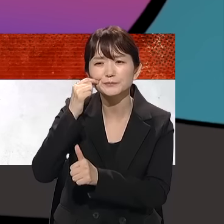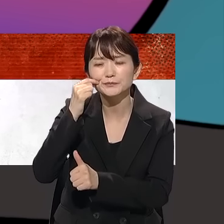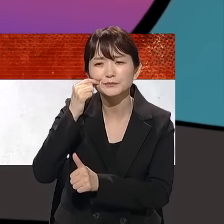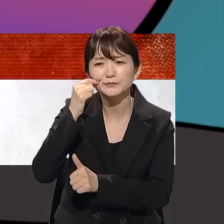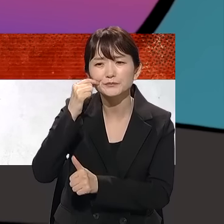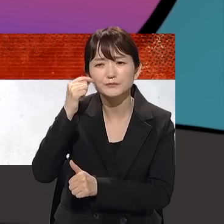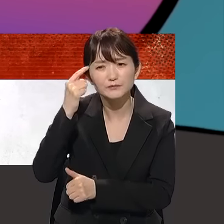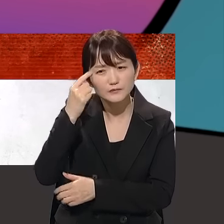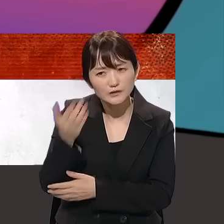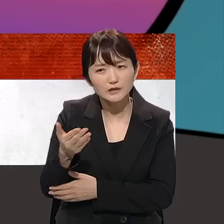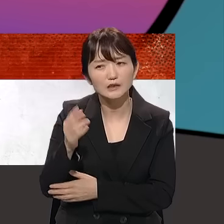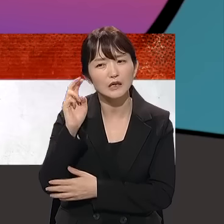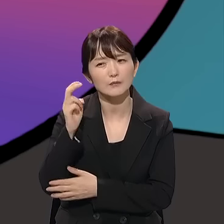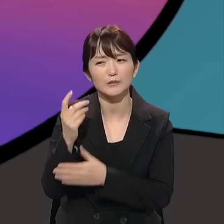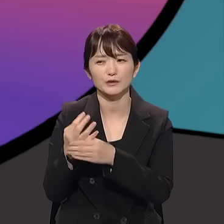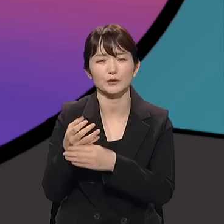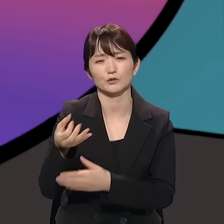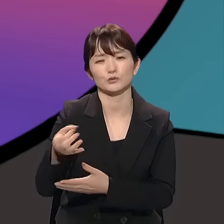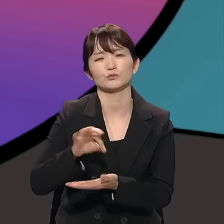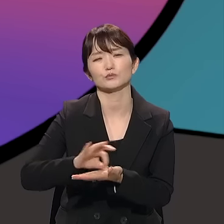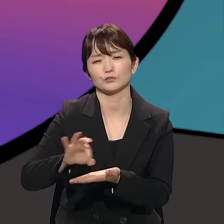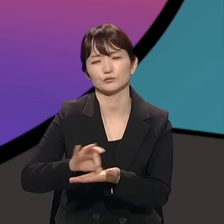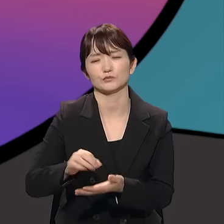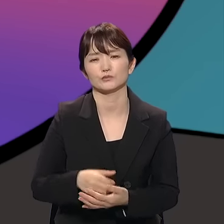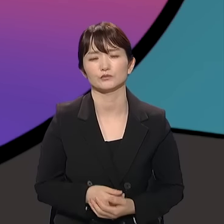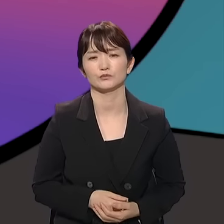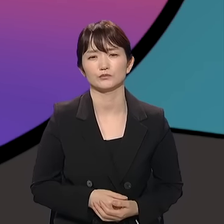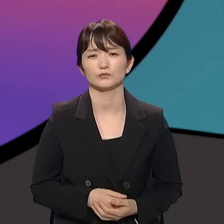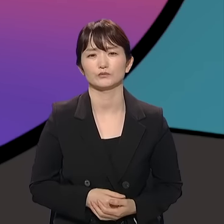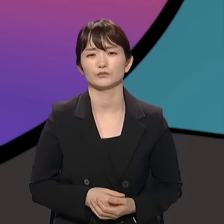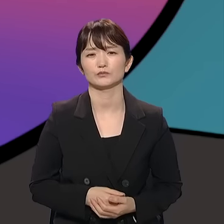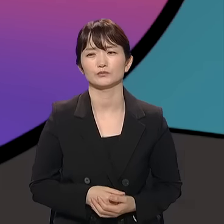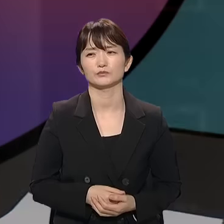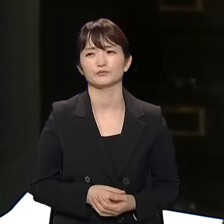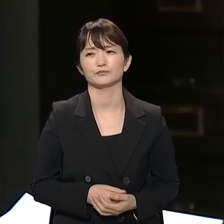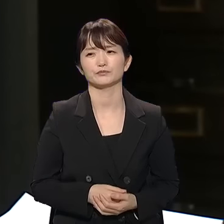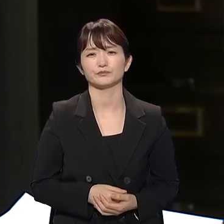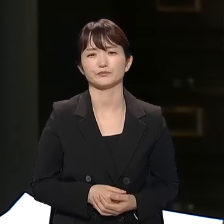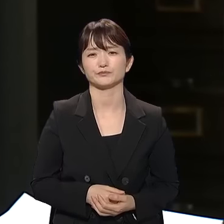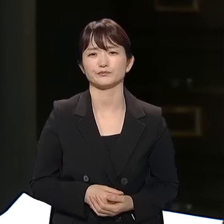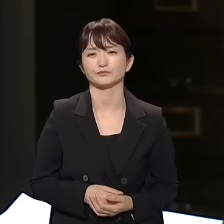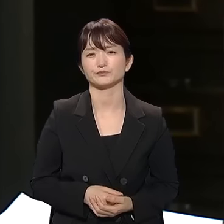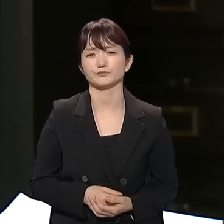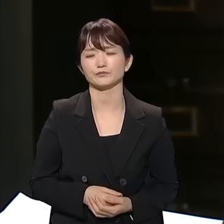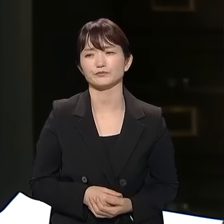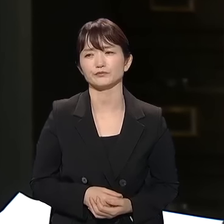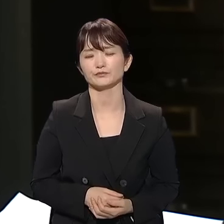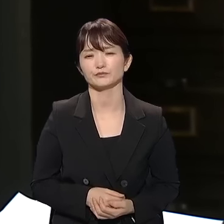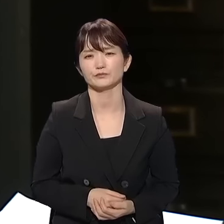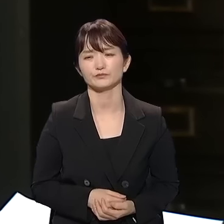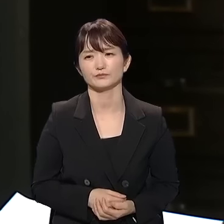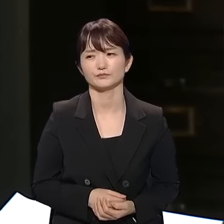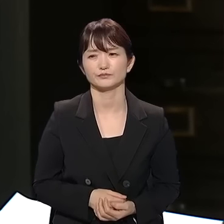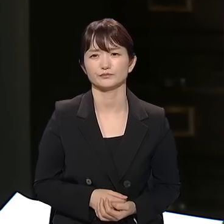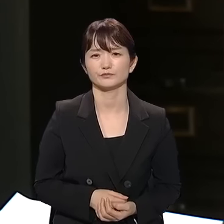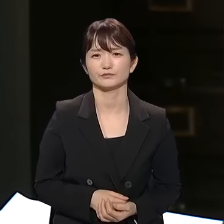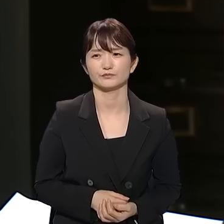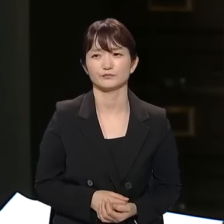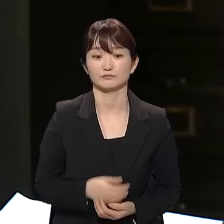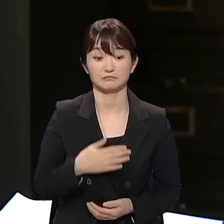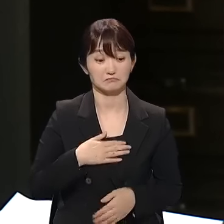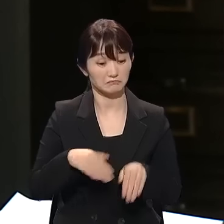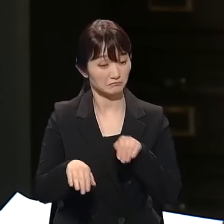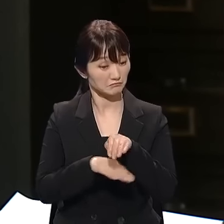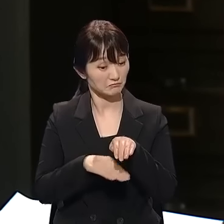왜냐면 현금으로 다 다녔을 거라고 자 그 교수님네 그 정말 아 난 차 필요